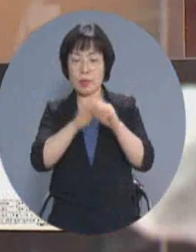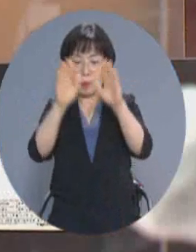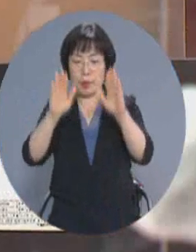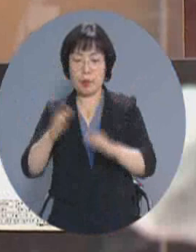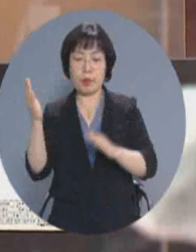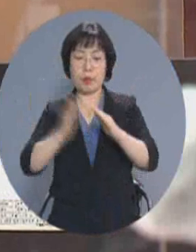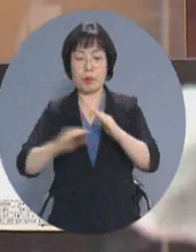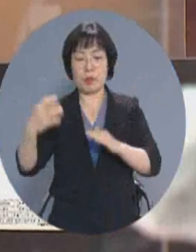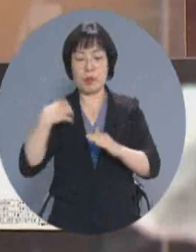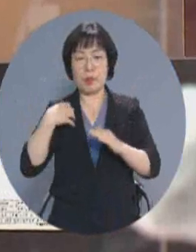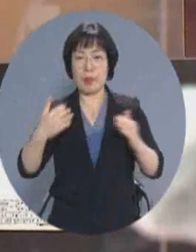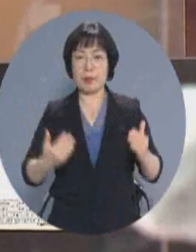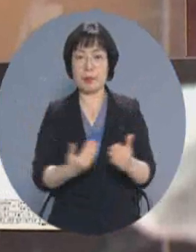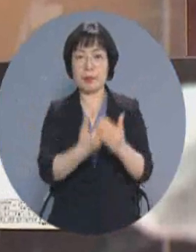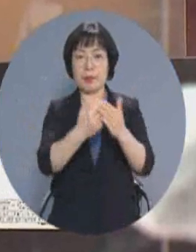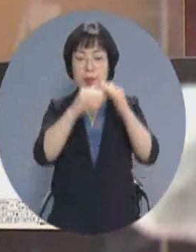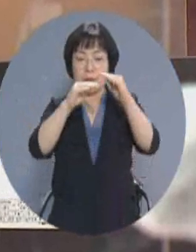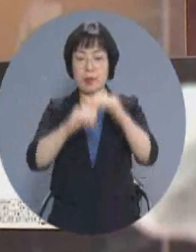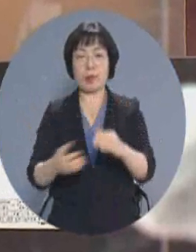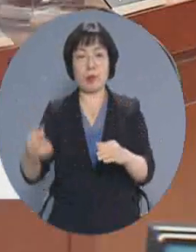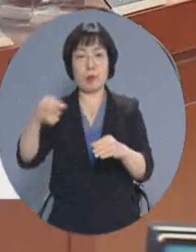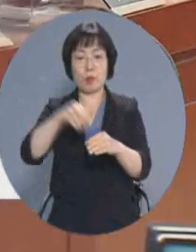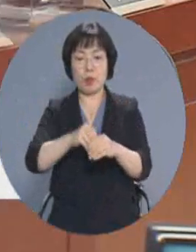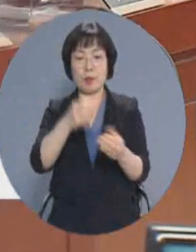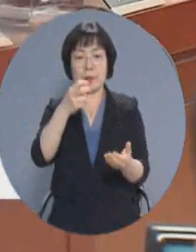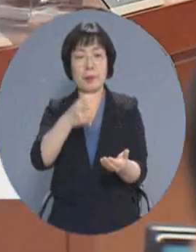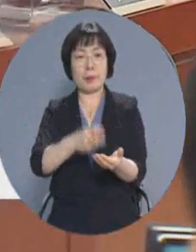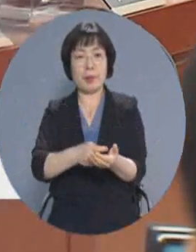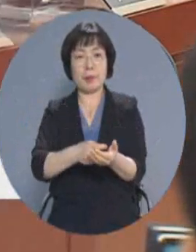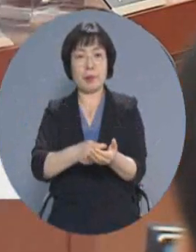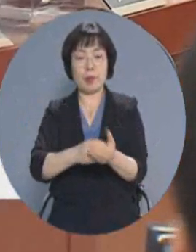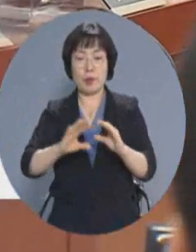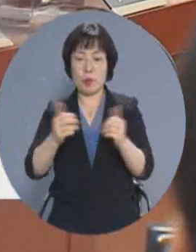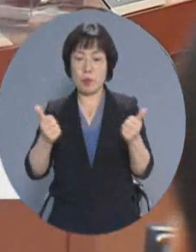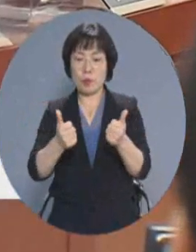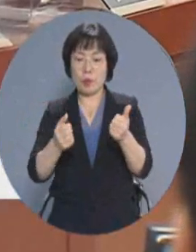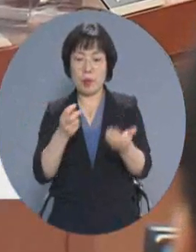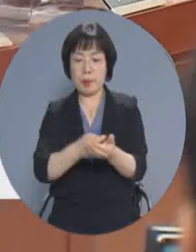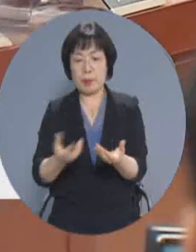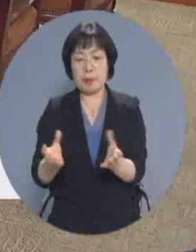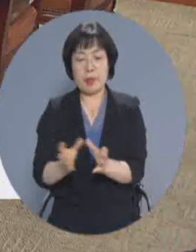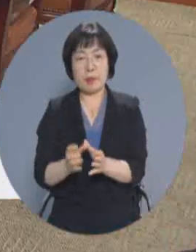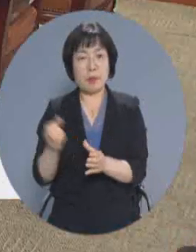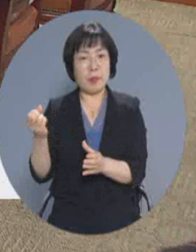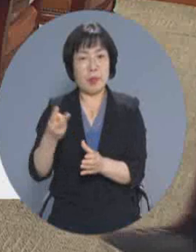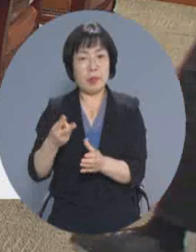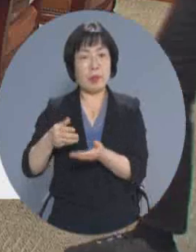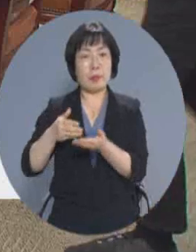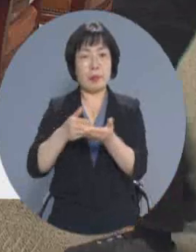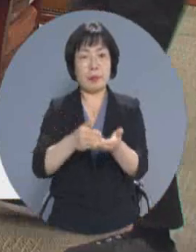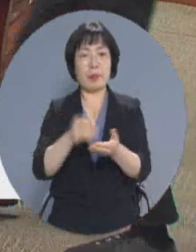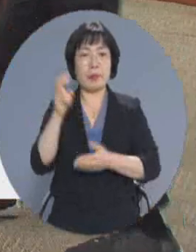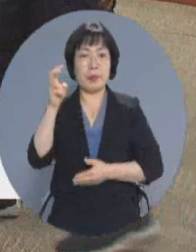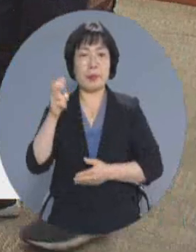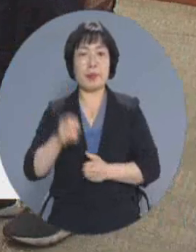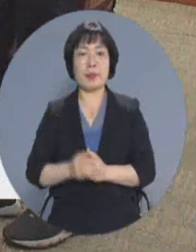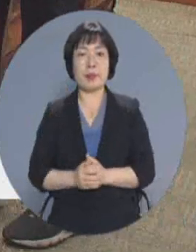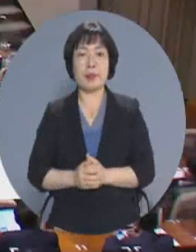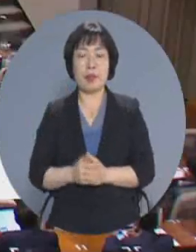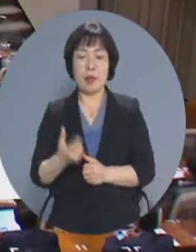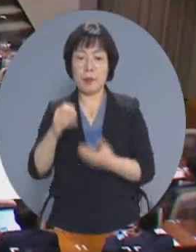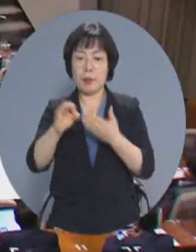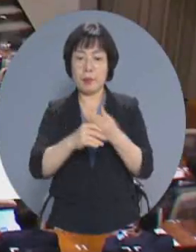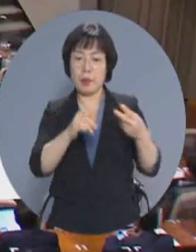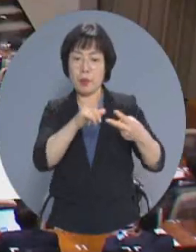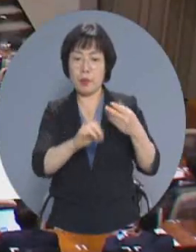박남회장 공공개발을 주도하는 내용 등을 포함한 관련 법도 국회 법사위에 조만간 다시 상정될 것으로 보입니다. 빠르면